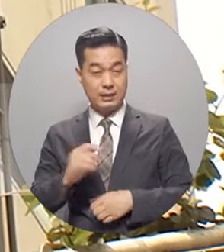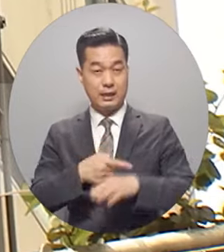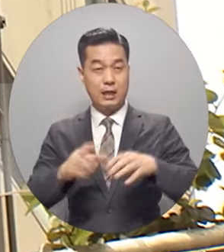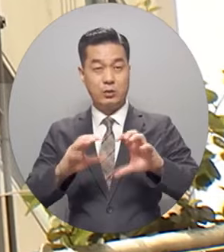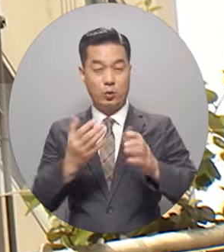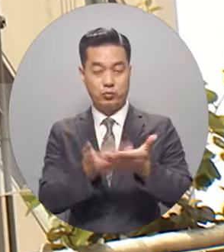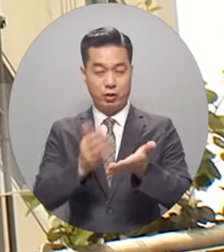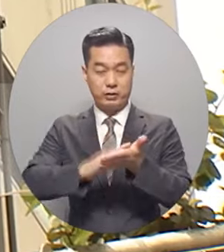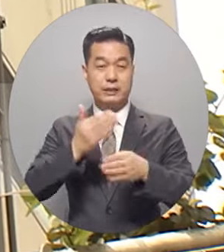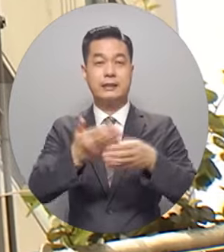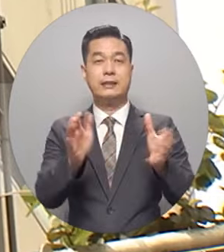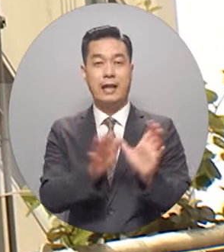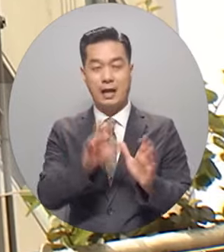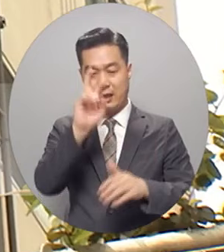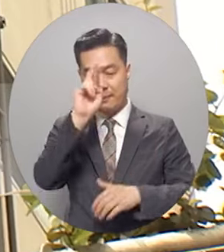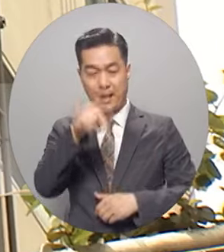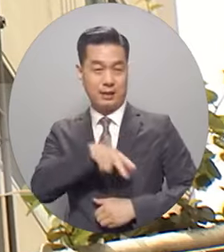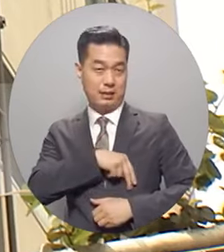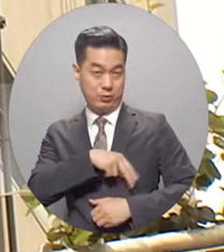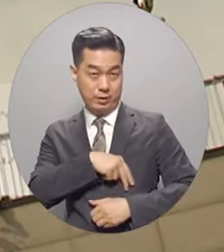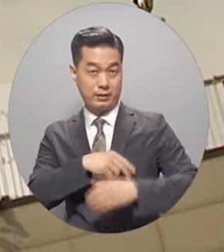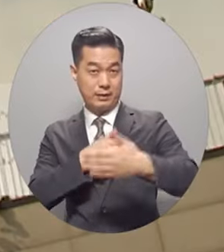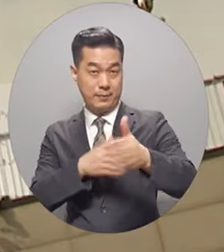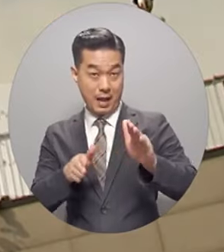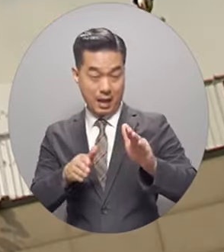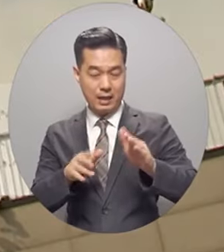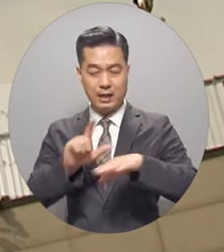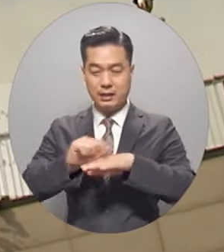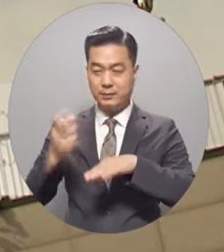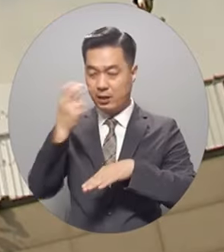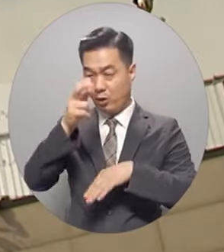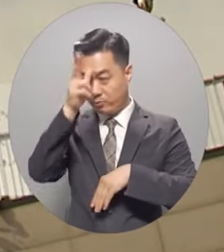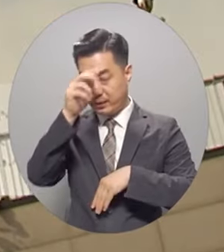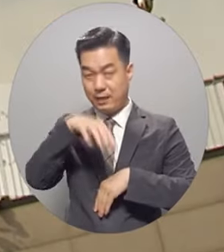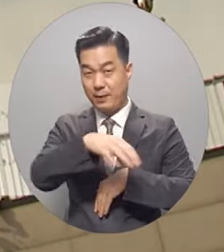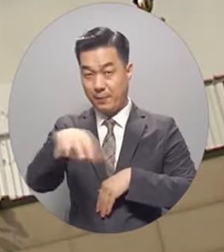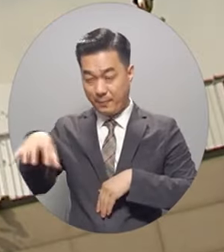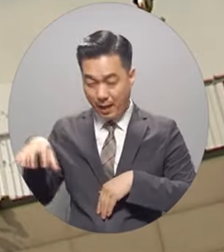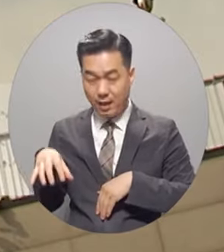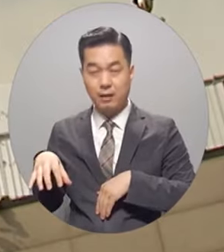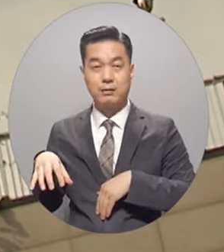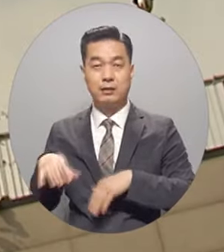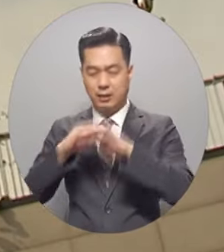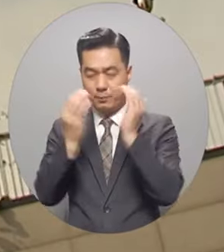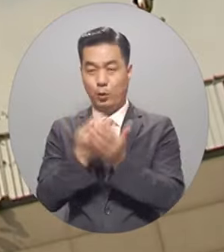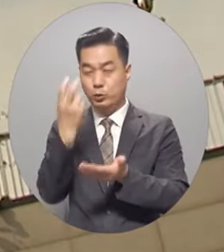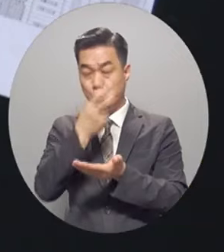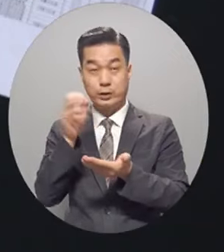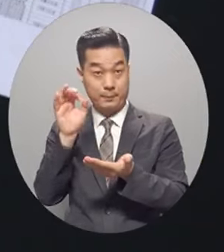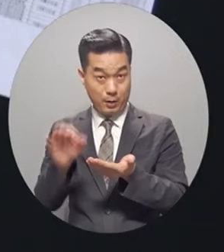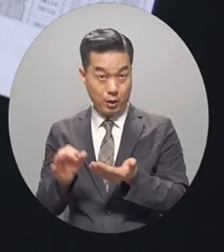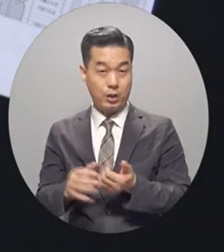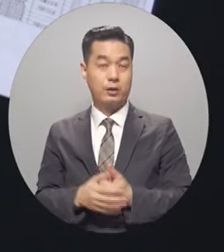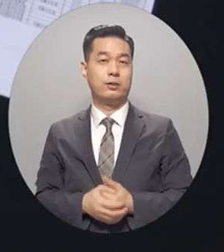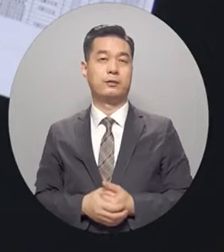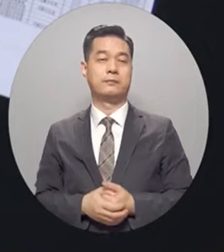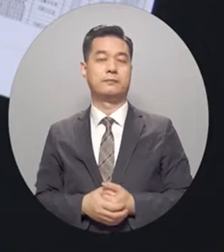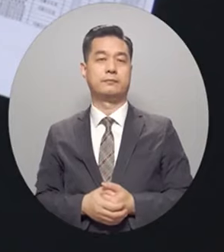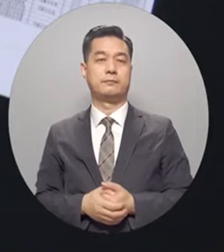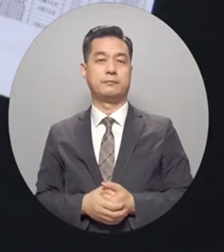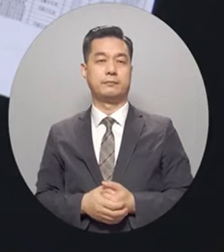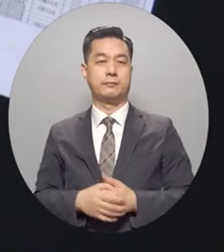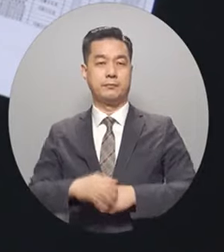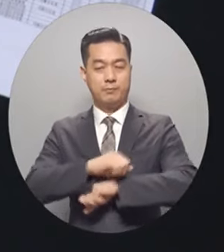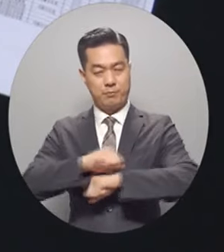의원 시를 통해 전국 지방 고등 검찰청 지방 검찰청 지청의 기관장 관사를 전수 분석했습니다 전용면적